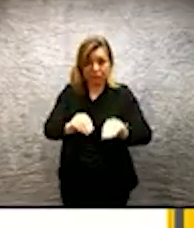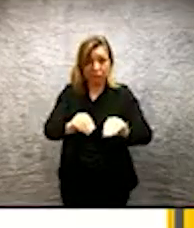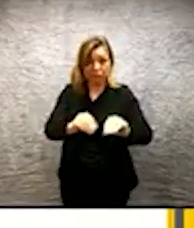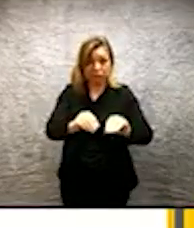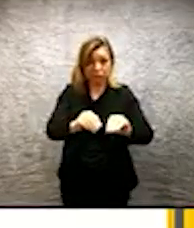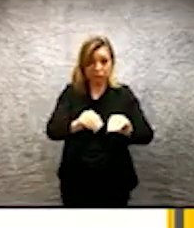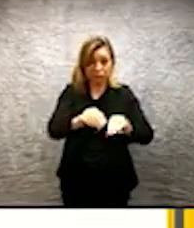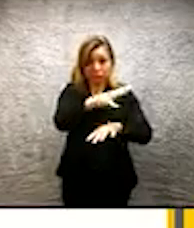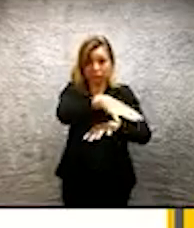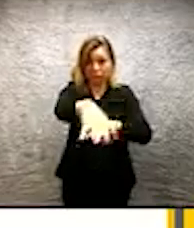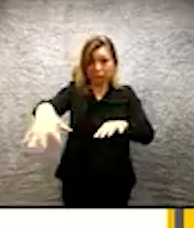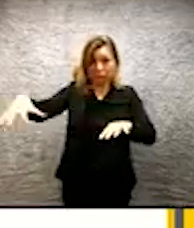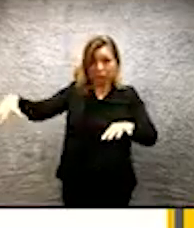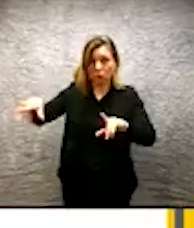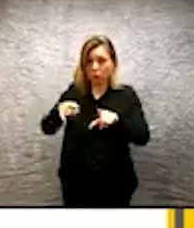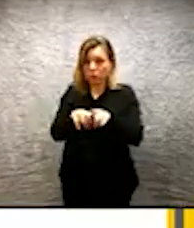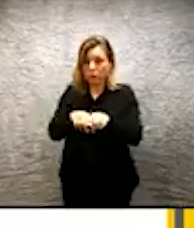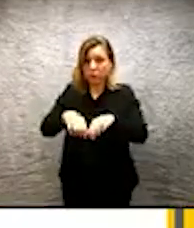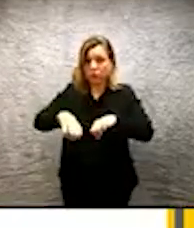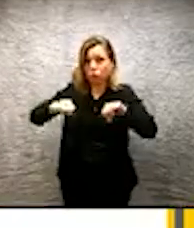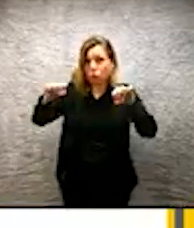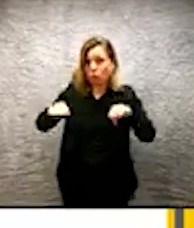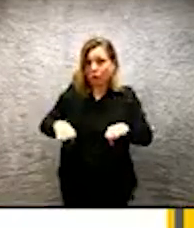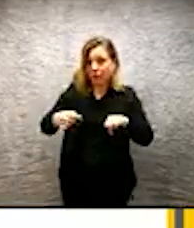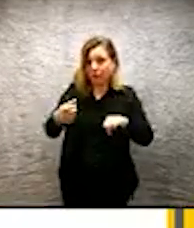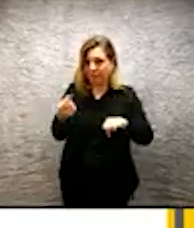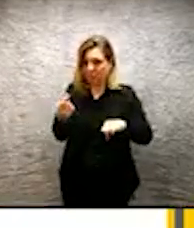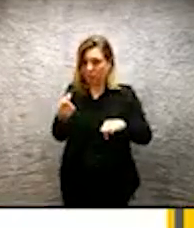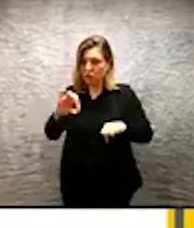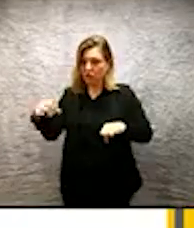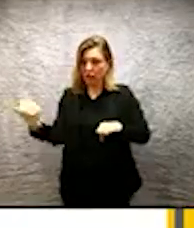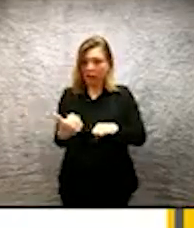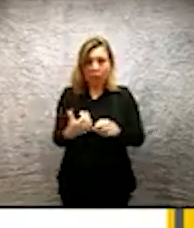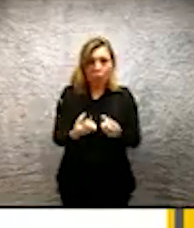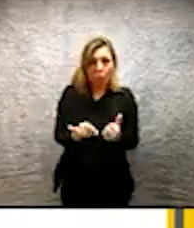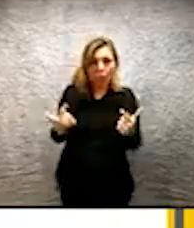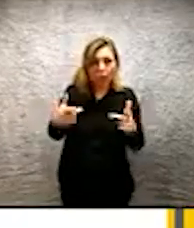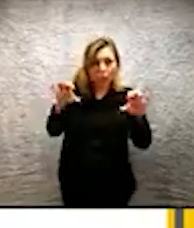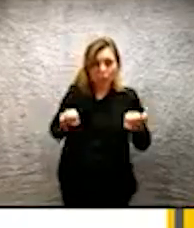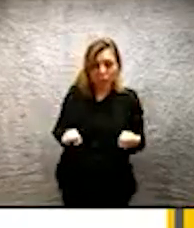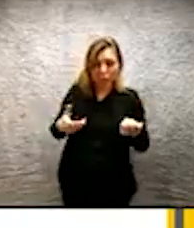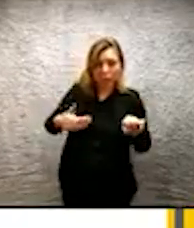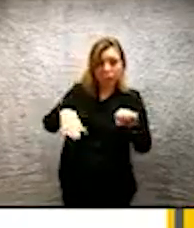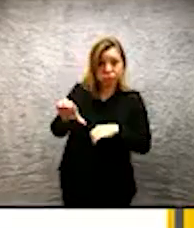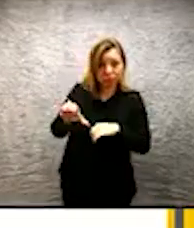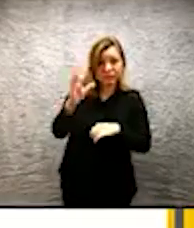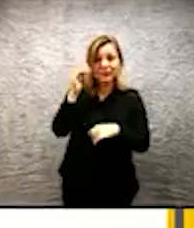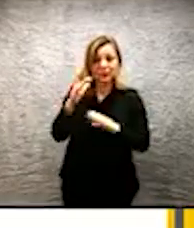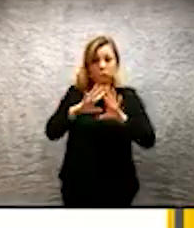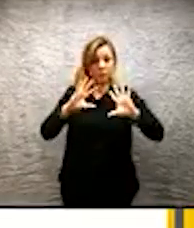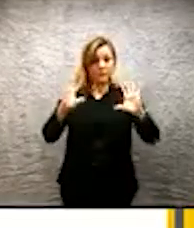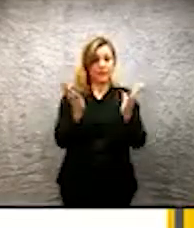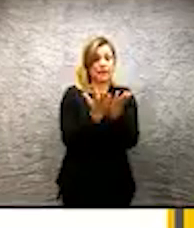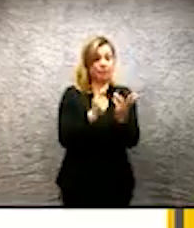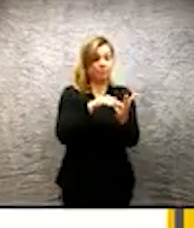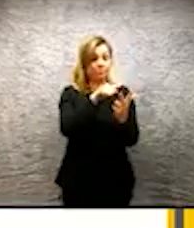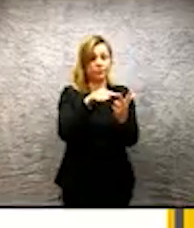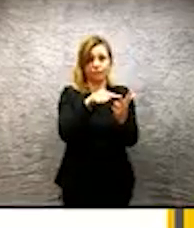et le potentiel financier de chacune des villes. Si bien que cette clé de répartition a